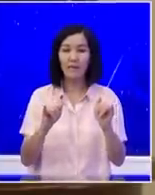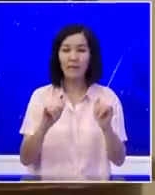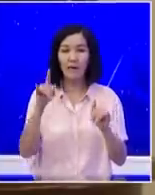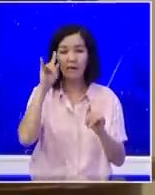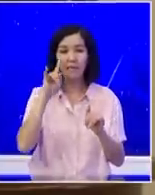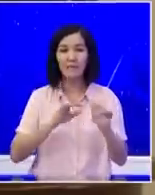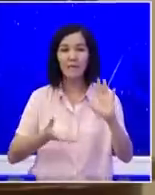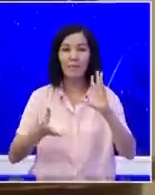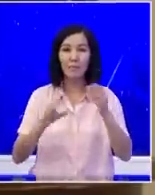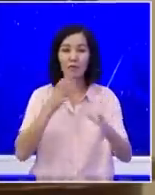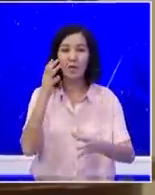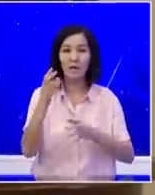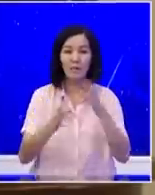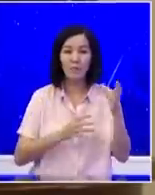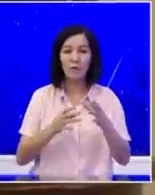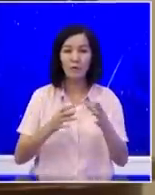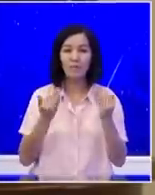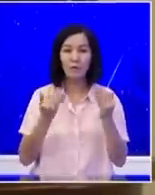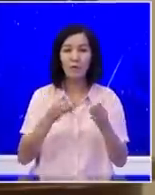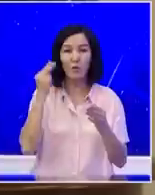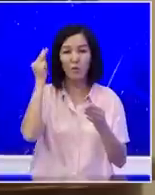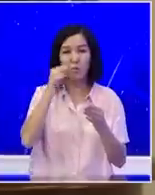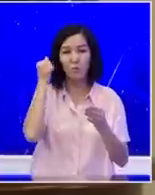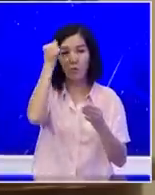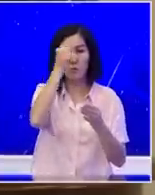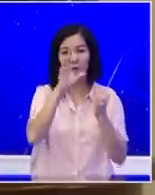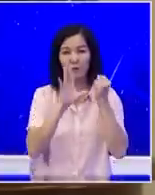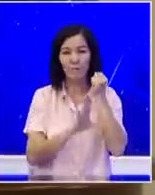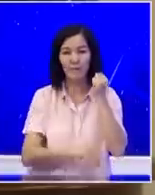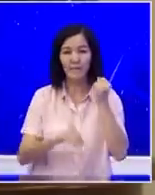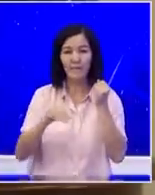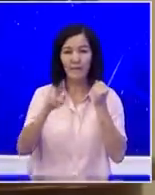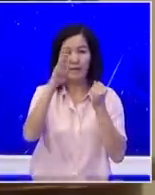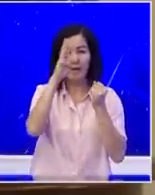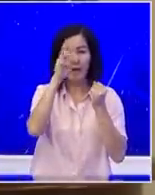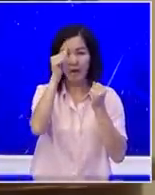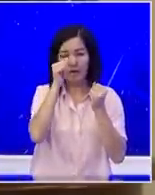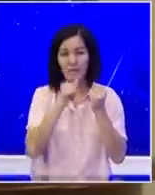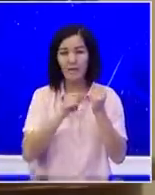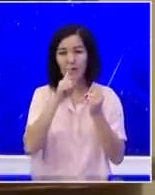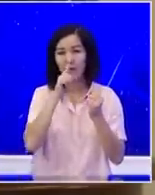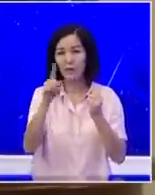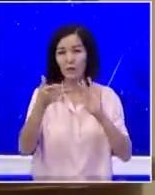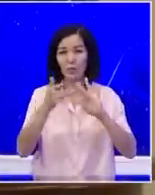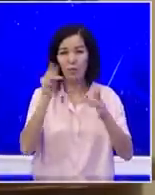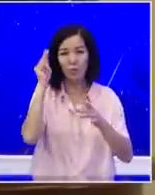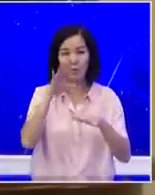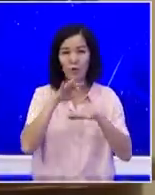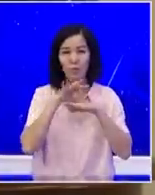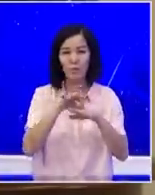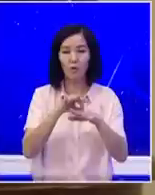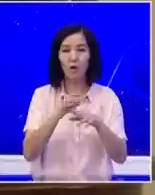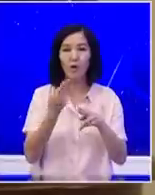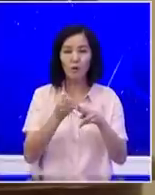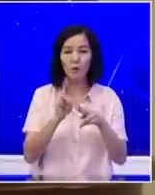елімізде биылғы оқу жылының соңғы айлары қашықтан оқыту жағдайында өтті.